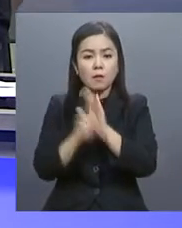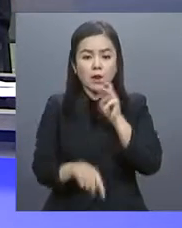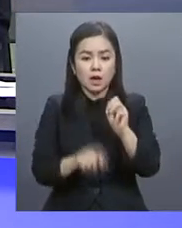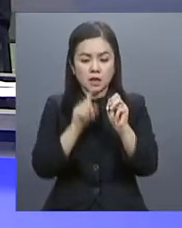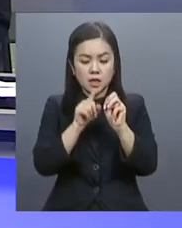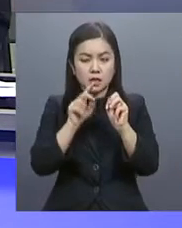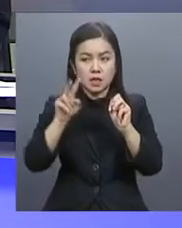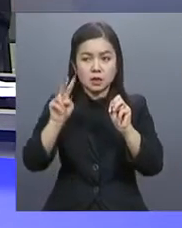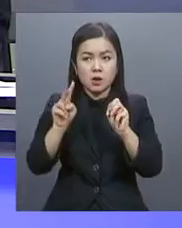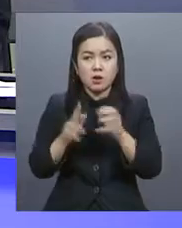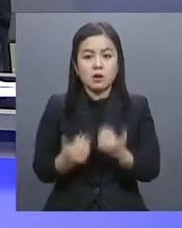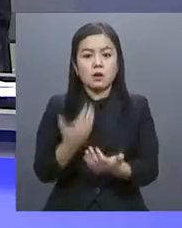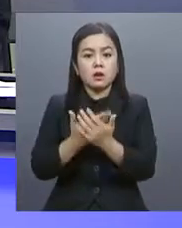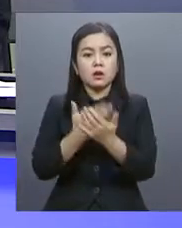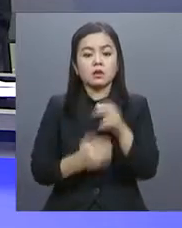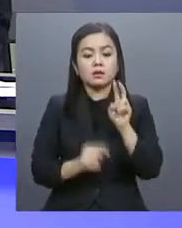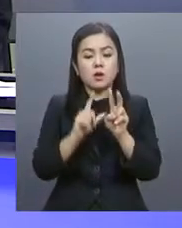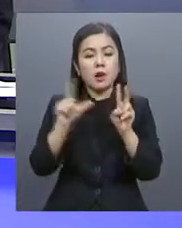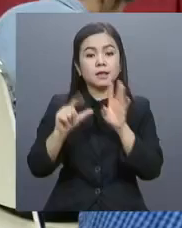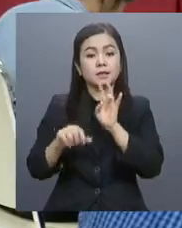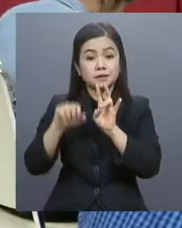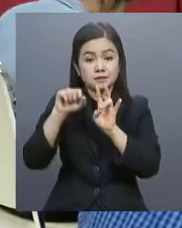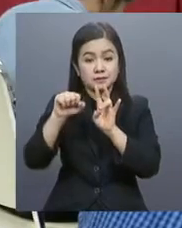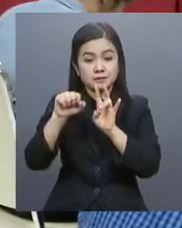อีกจำนวน2,700,000 บาทครับ